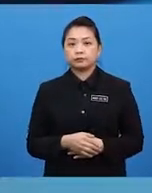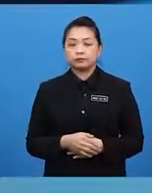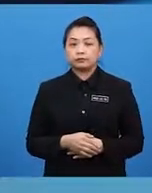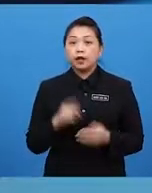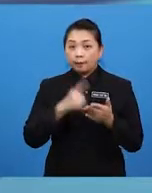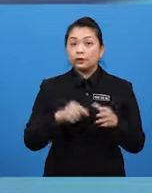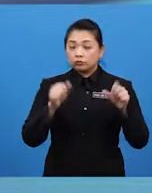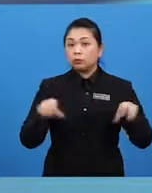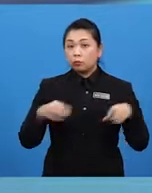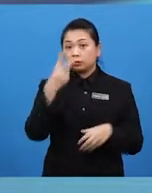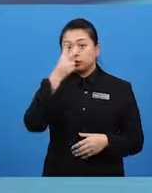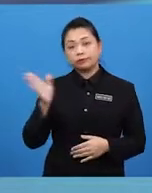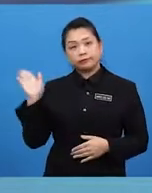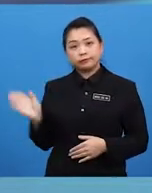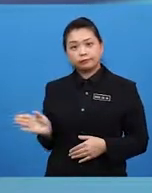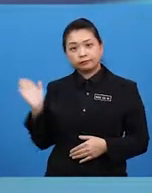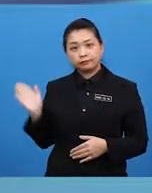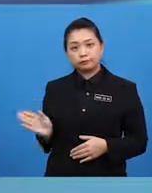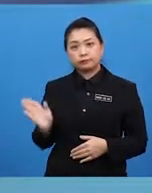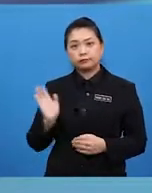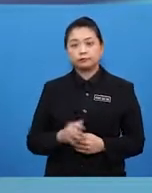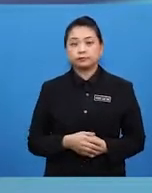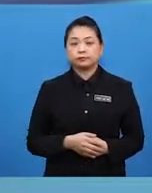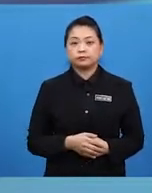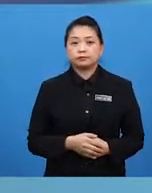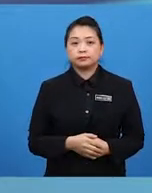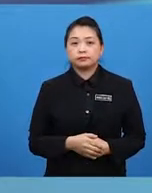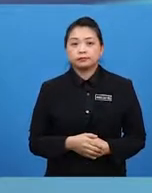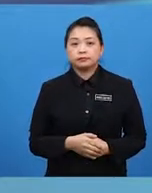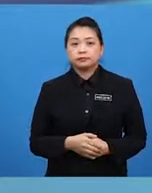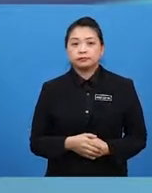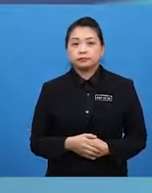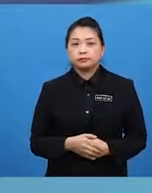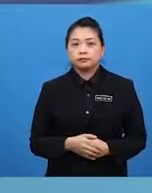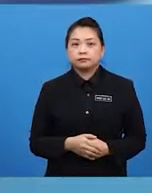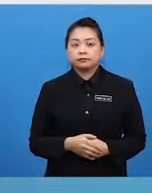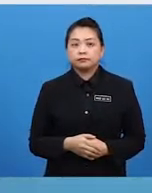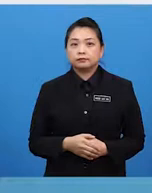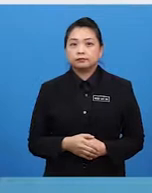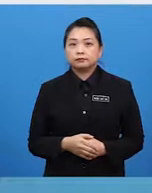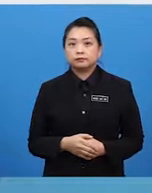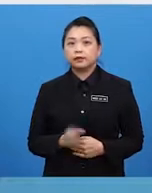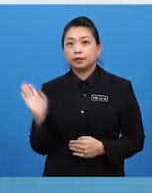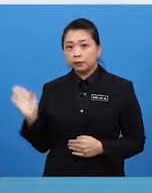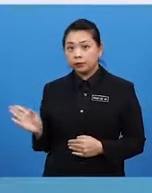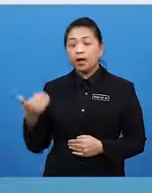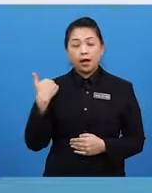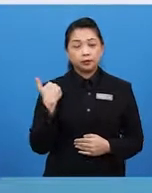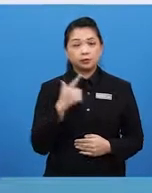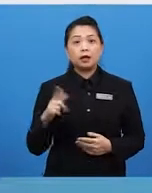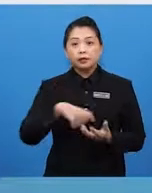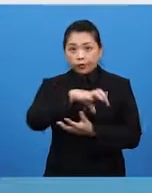ialah dengan menyediakan bahan mirip Gowa Hai mirip Wah Iyalah